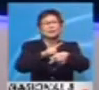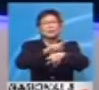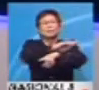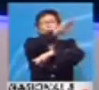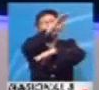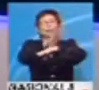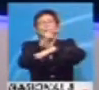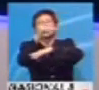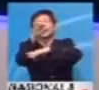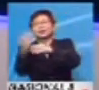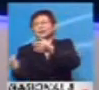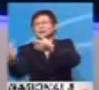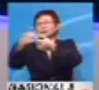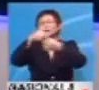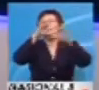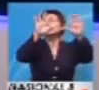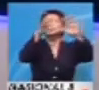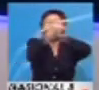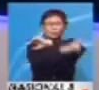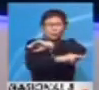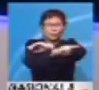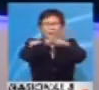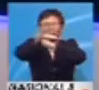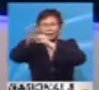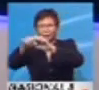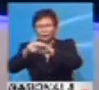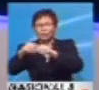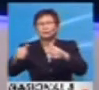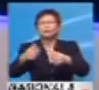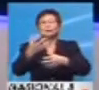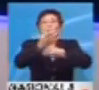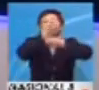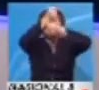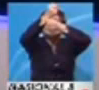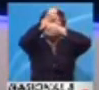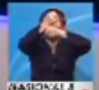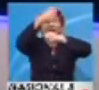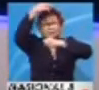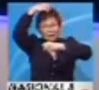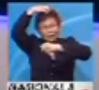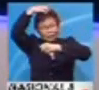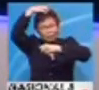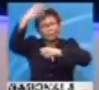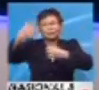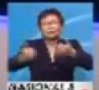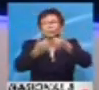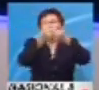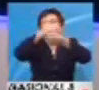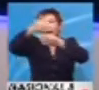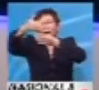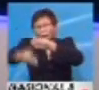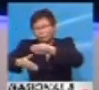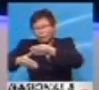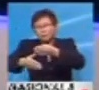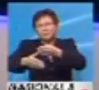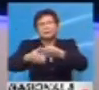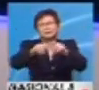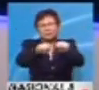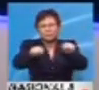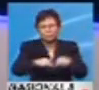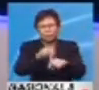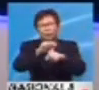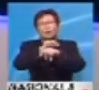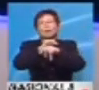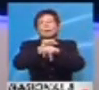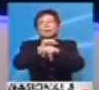disertai oleh 10 buah Negri termasuk juara bertahan selango akan berakhirlah ini turut menjadi Medan membentuk